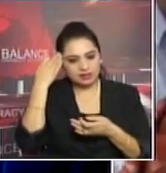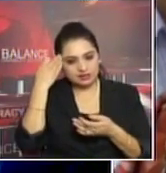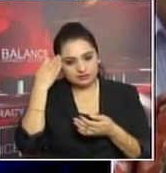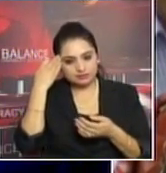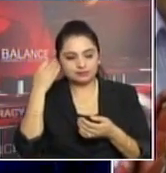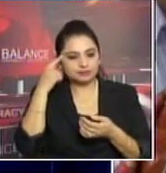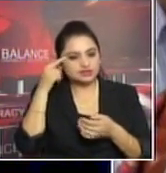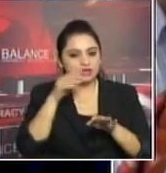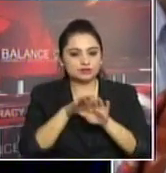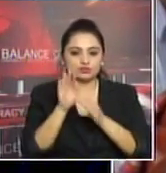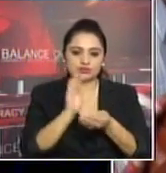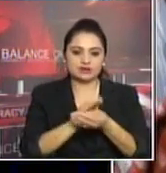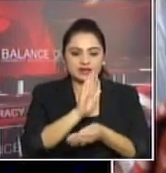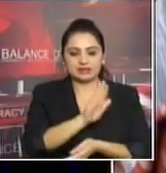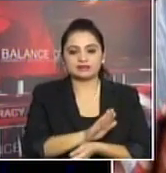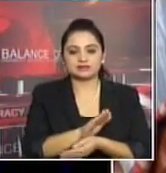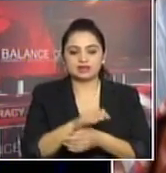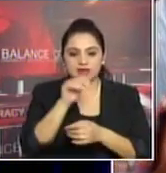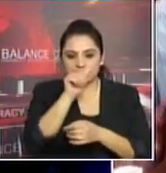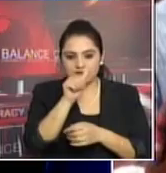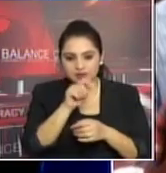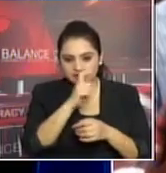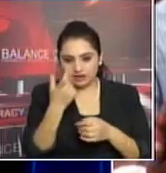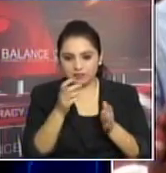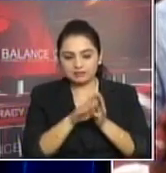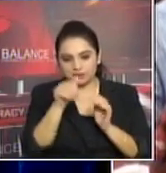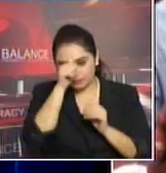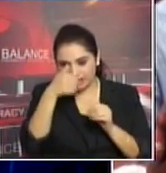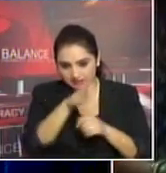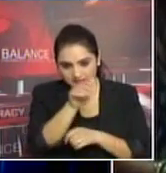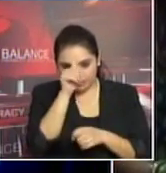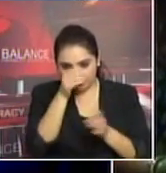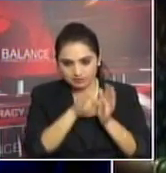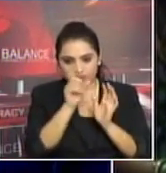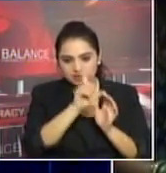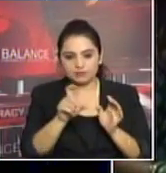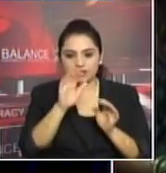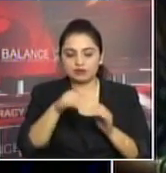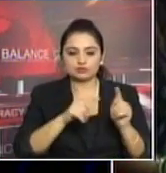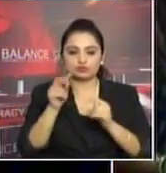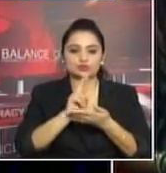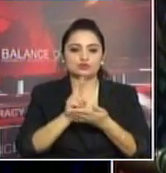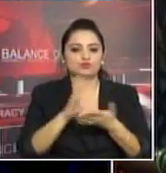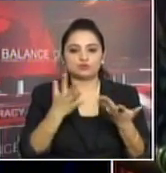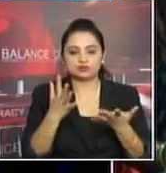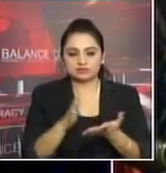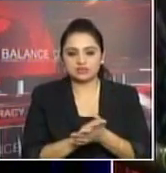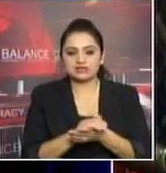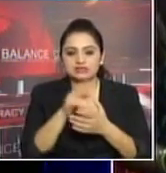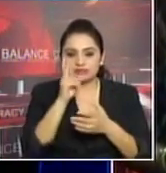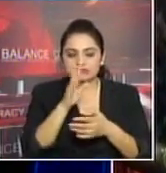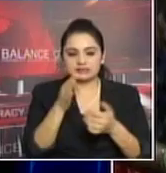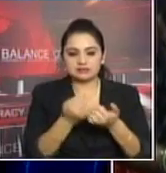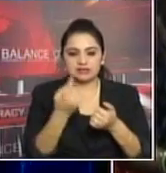नेपालको सिमानाबाट भारत जाने र भारतबाट नेपाल आउनेको कुनै तथ्याङ्क छैन, जसको कारण नेपालमा दैनिक अपराधिक